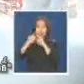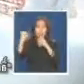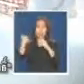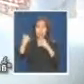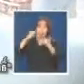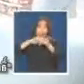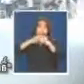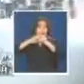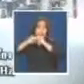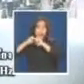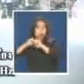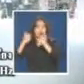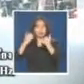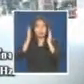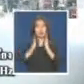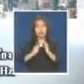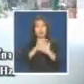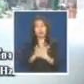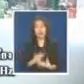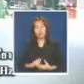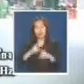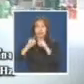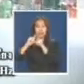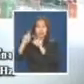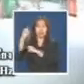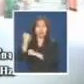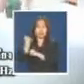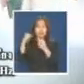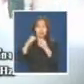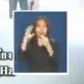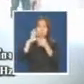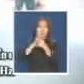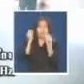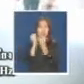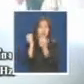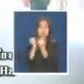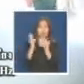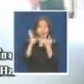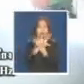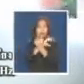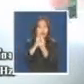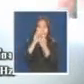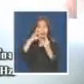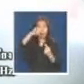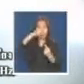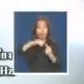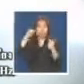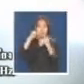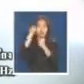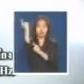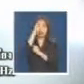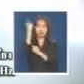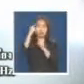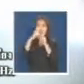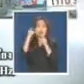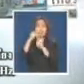าที่กระทบกับทั้งเรื่องของการใช้ชีวิตของพี่น้องประชาชนและก็รวมไปถึงเรื่องการท่องเที่ยวใน